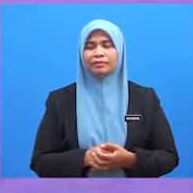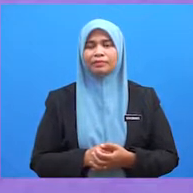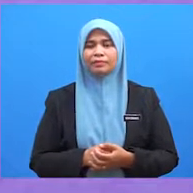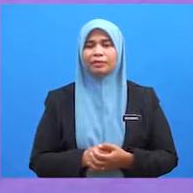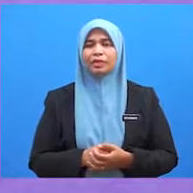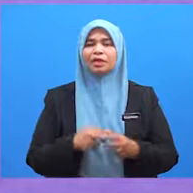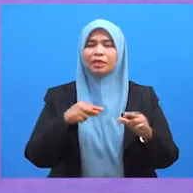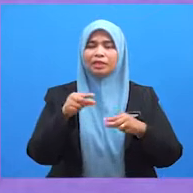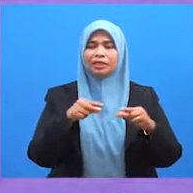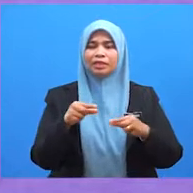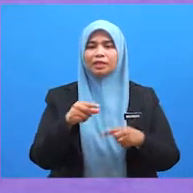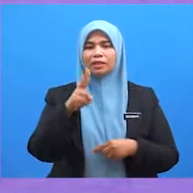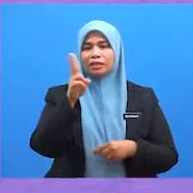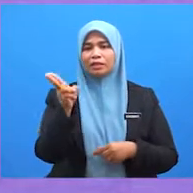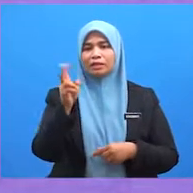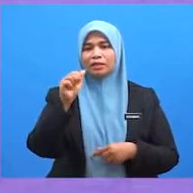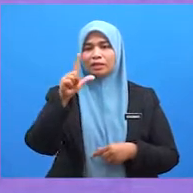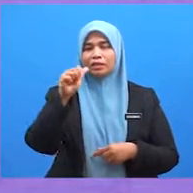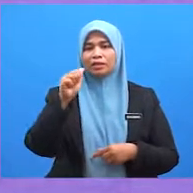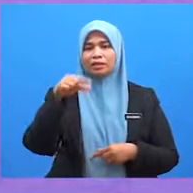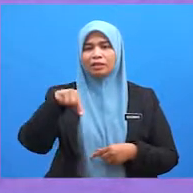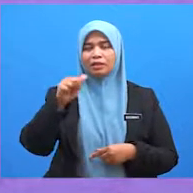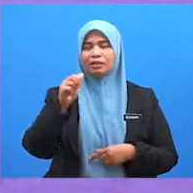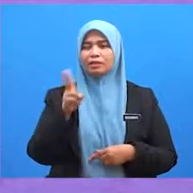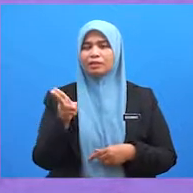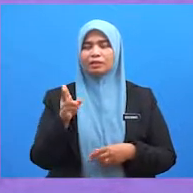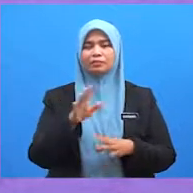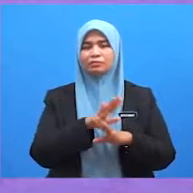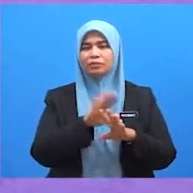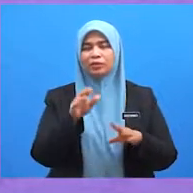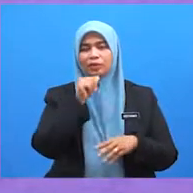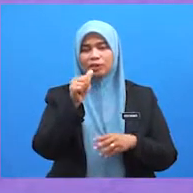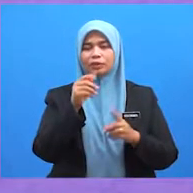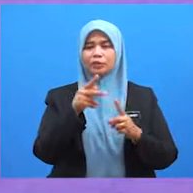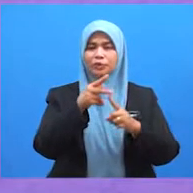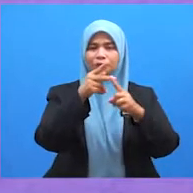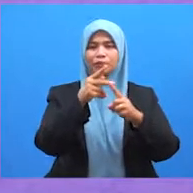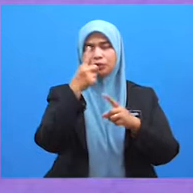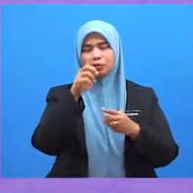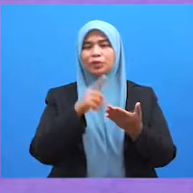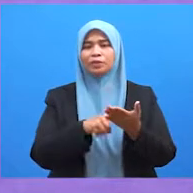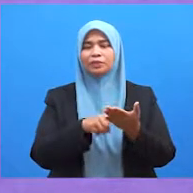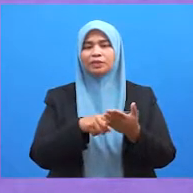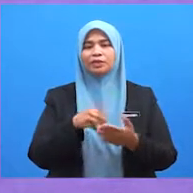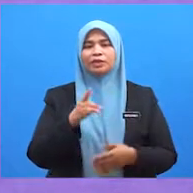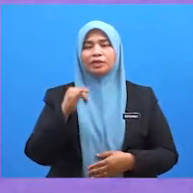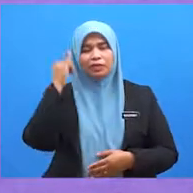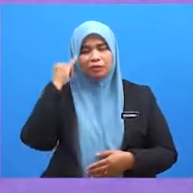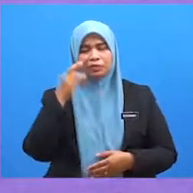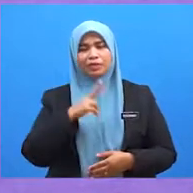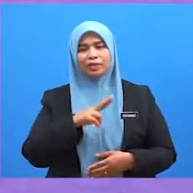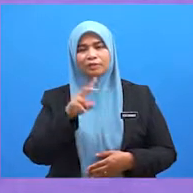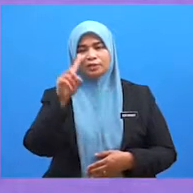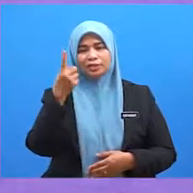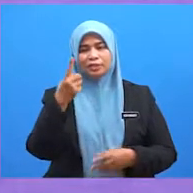Kegiatan halaqah ini tidak khusus untuk mengajarkan atau membincangkan ilmu agama sahaja, tetapi